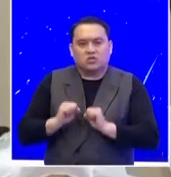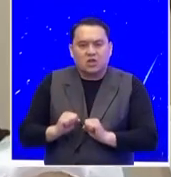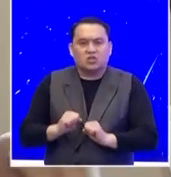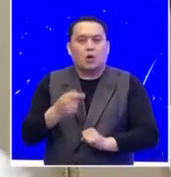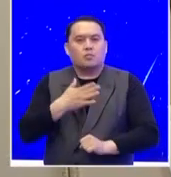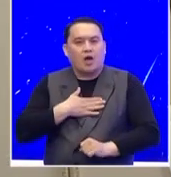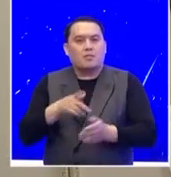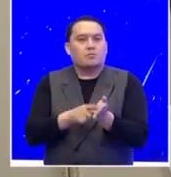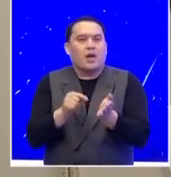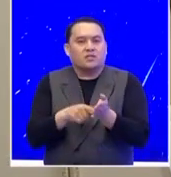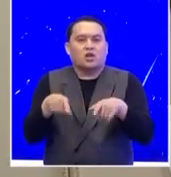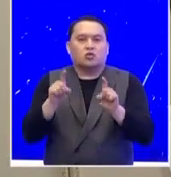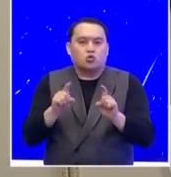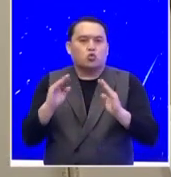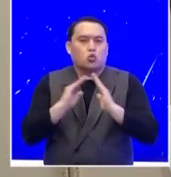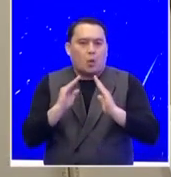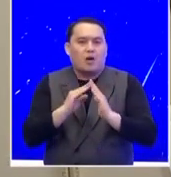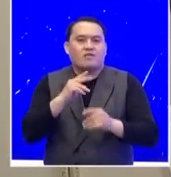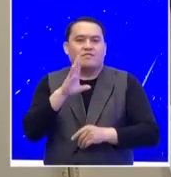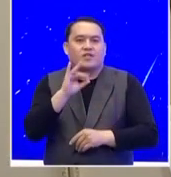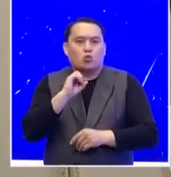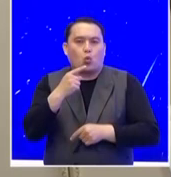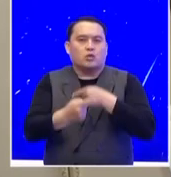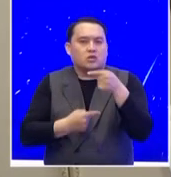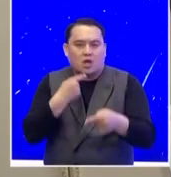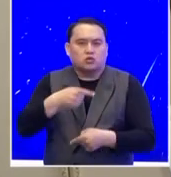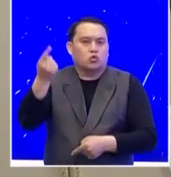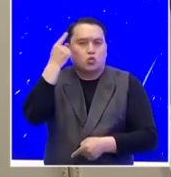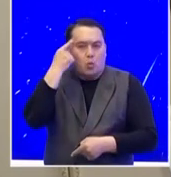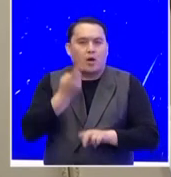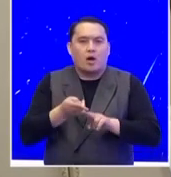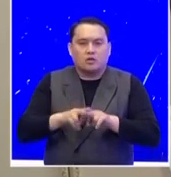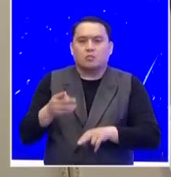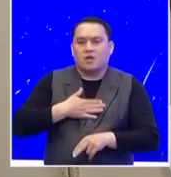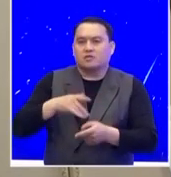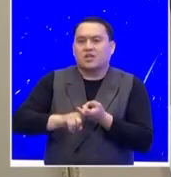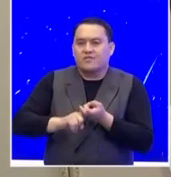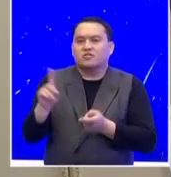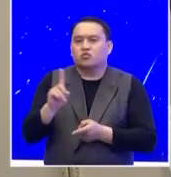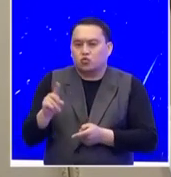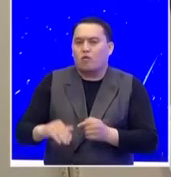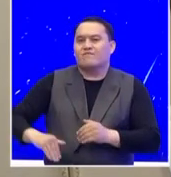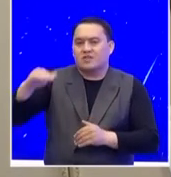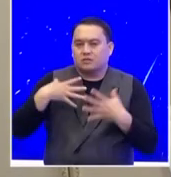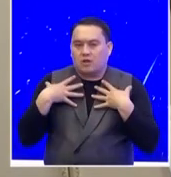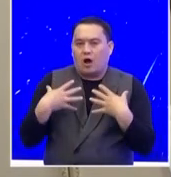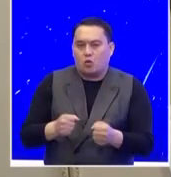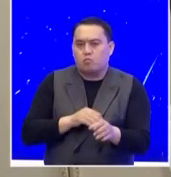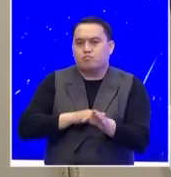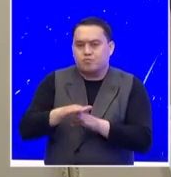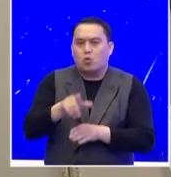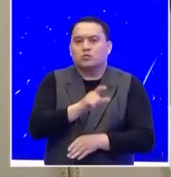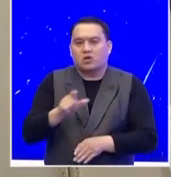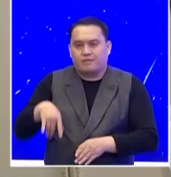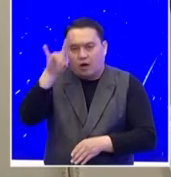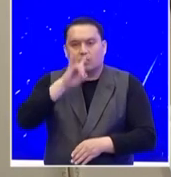мы пенсионеры, но мы думаем о наших внуках, ведь это наше наследие. И именно от нас зависит, чтобы они выросли здоровыми и полноценными